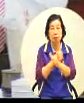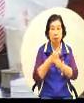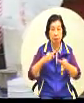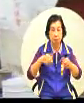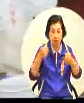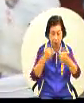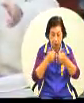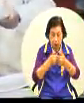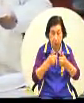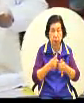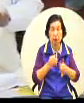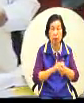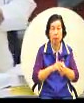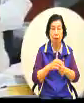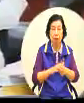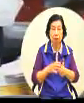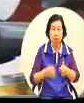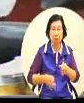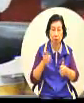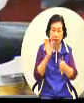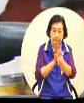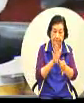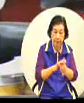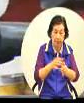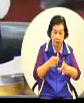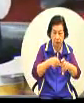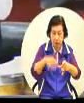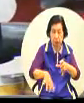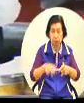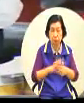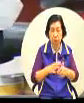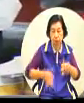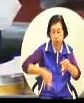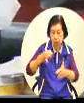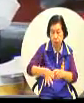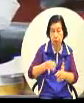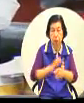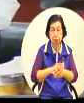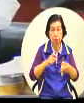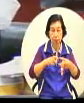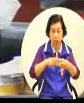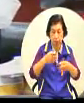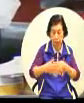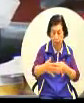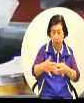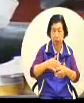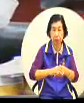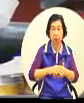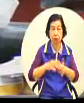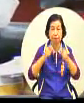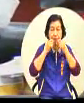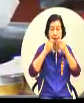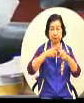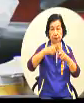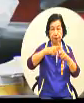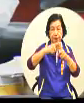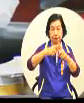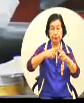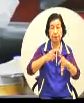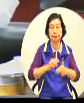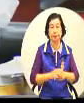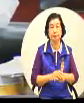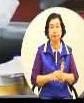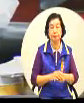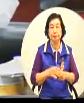给原乡区公所的，所以他们的工程品质也应该要